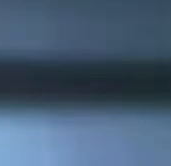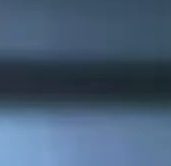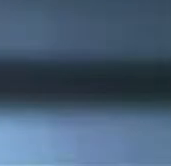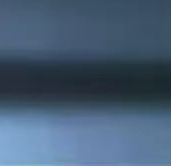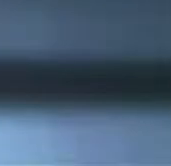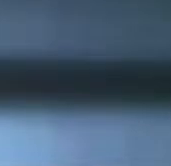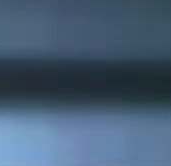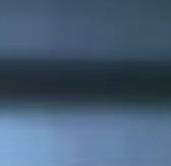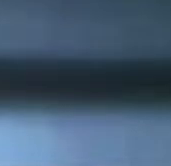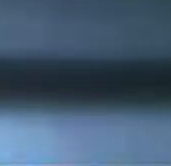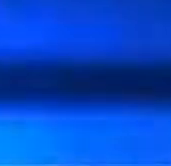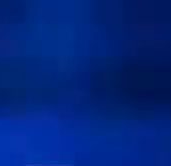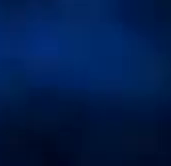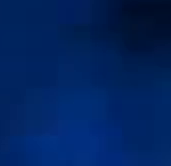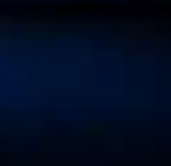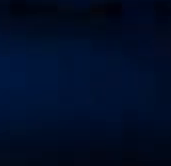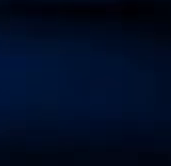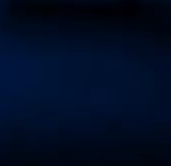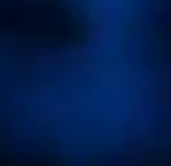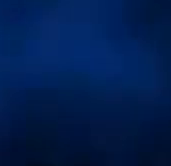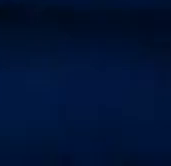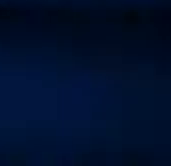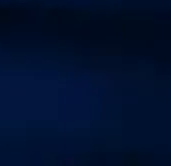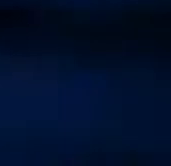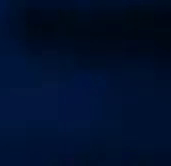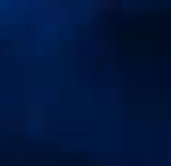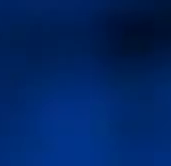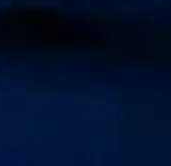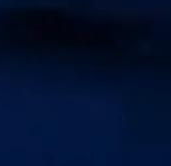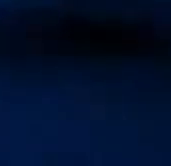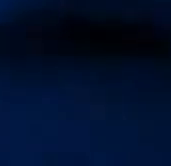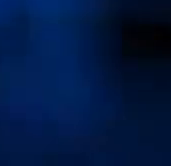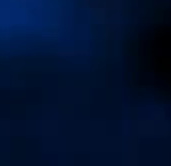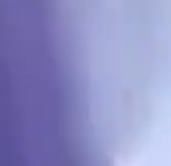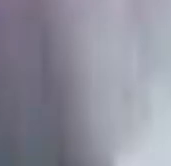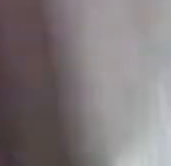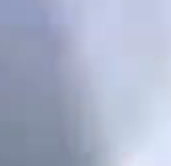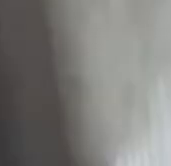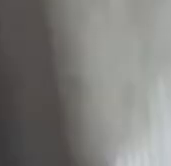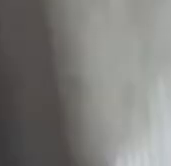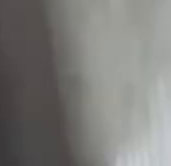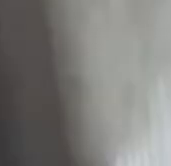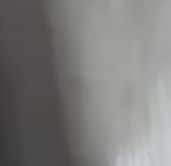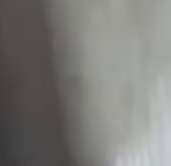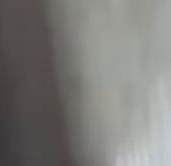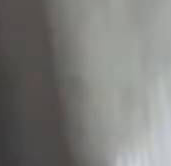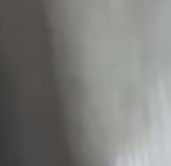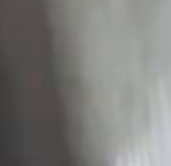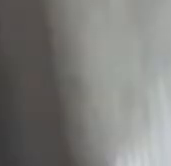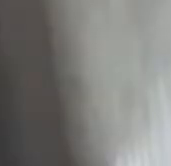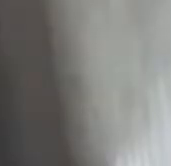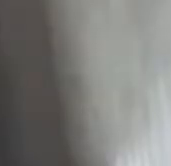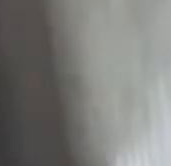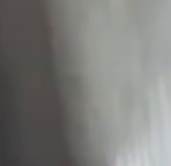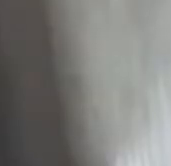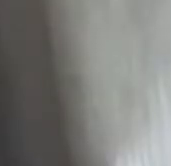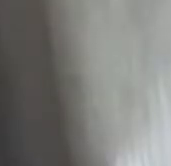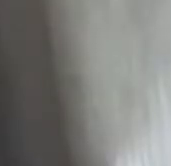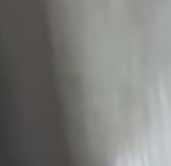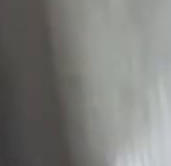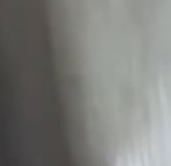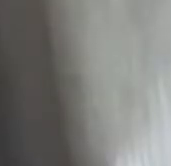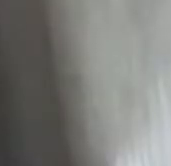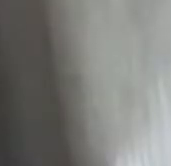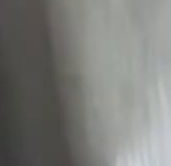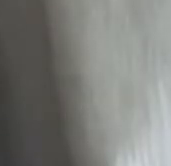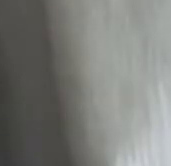namanya organisasi penggerak. Episode kelima, program guru penggerak. Reformasi pendidikan di Indonesia harus